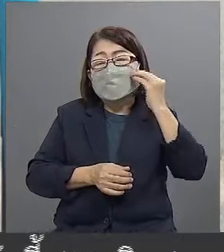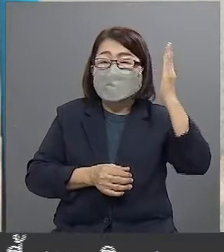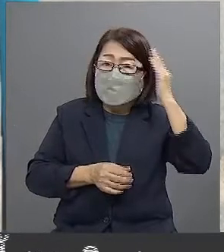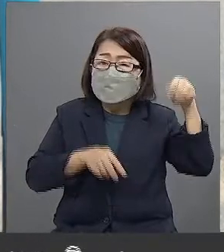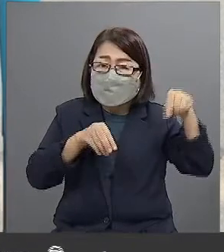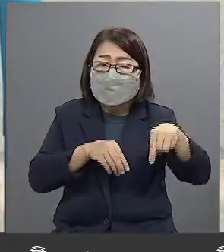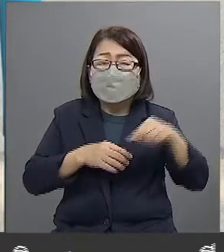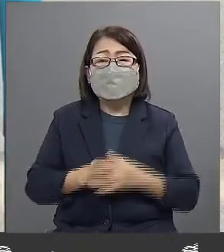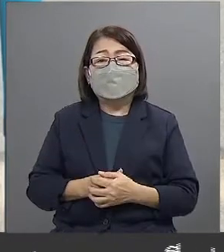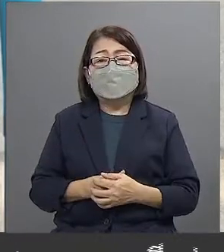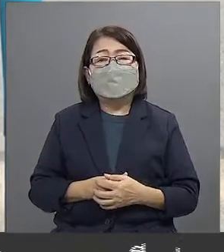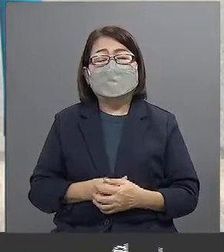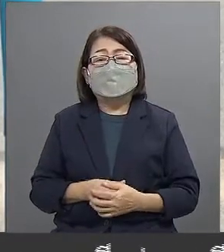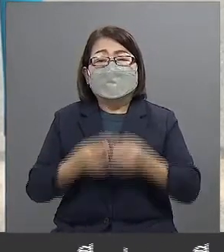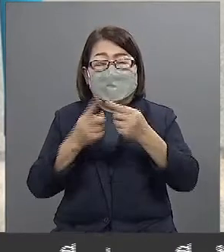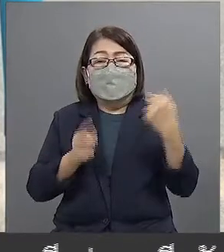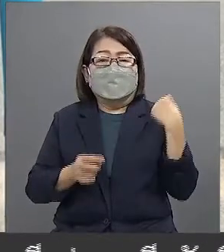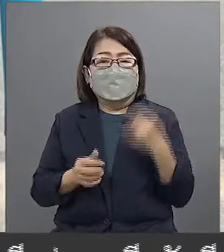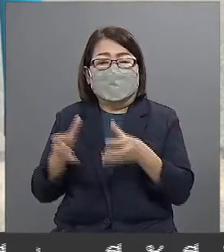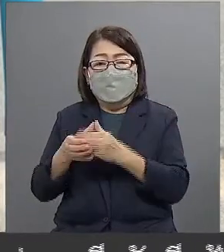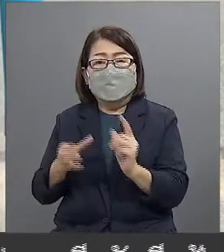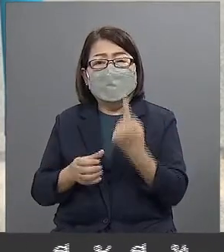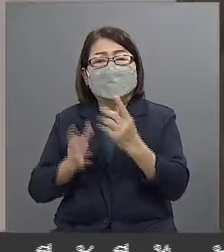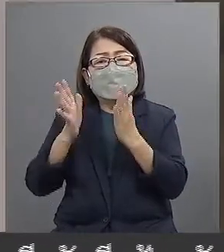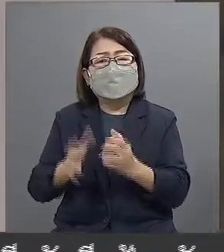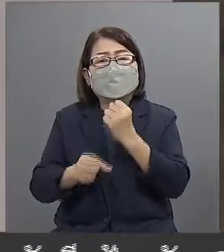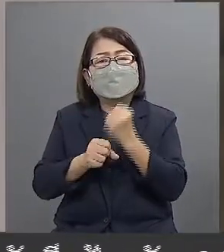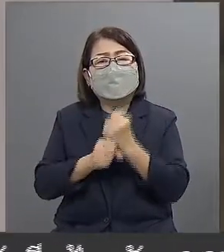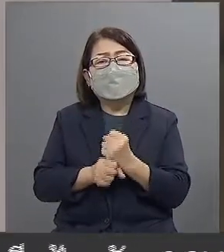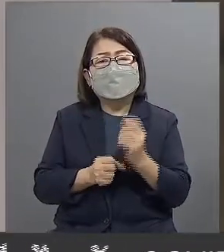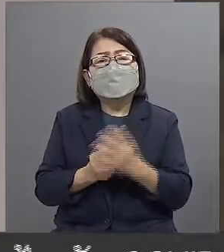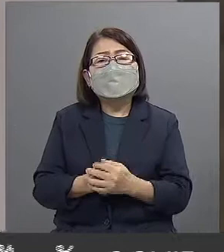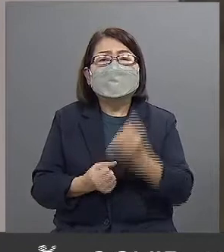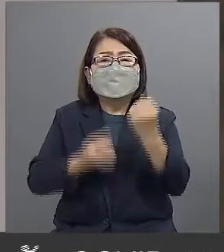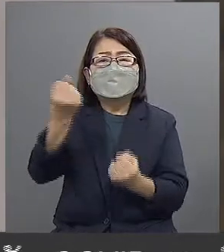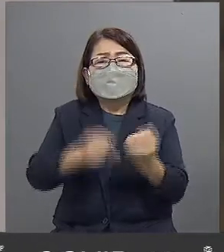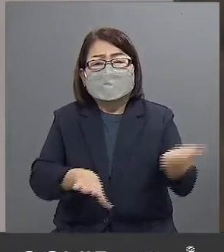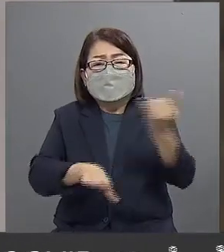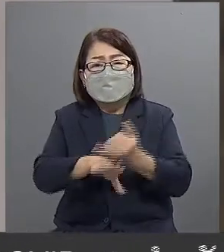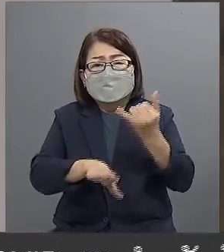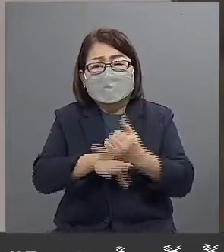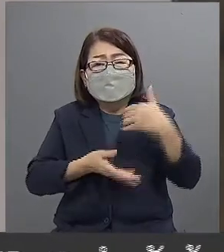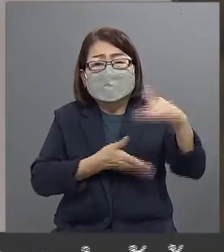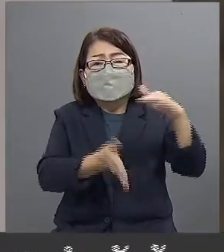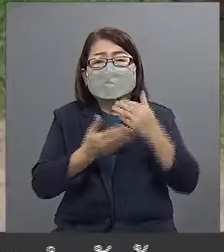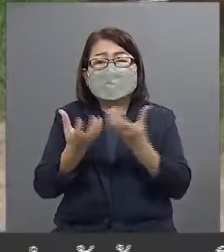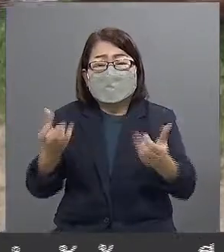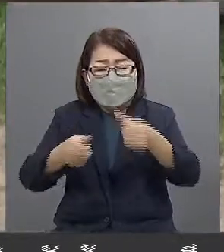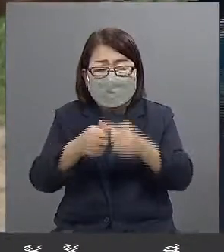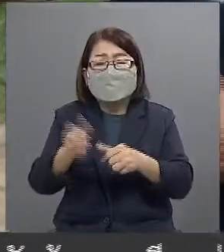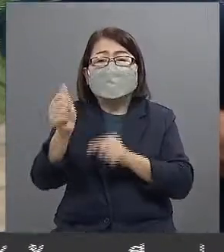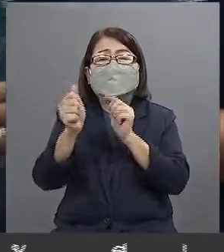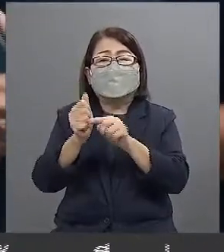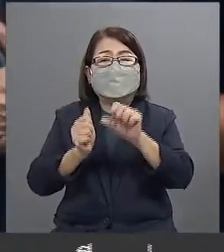น่าจะนี้ยังมีพลาสเตอร์พนักงานขับรถขนส่งสินค้าระหว่างประเทศที่อาศัยอยู่ในอำเภอสะเดาในกลุ่มนี้มี